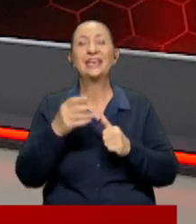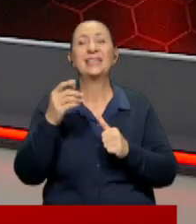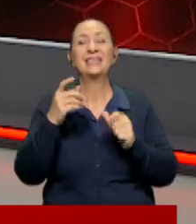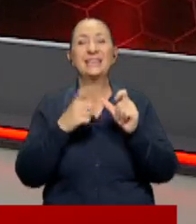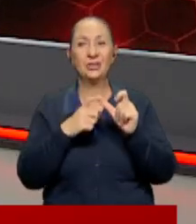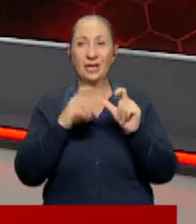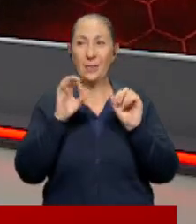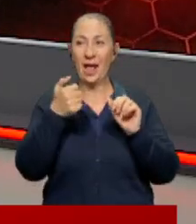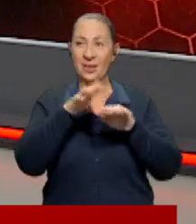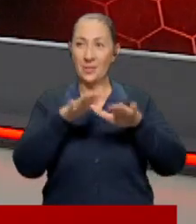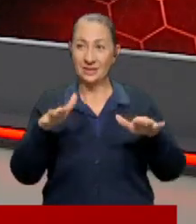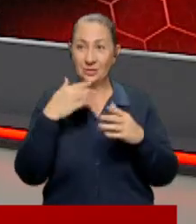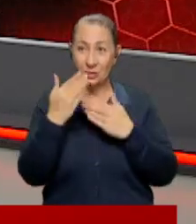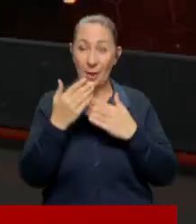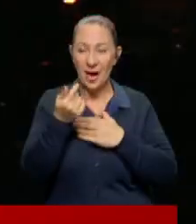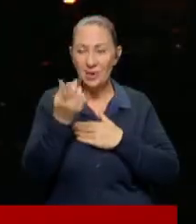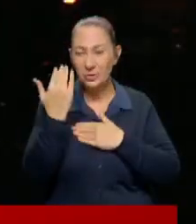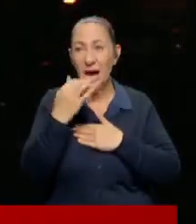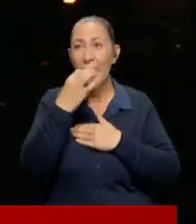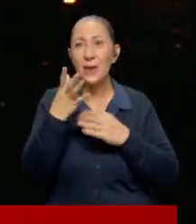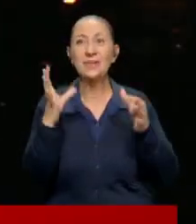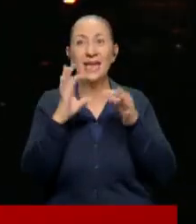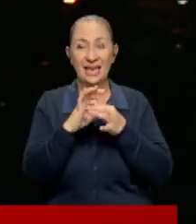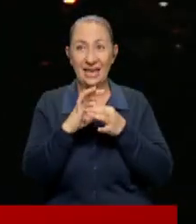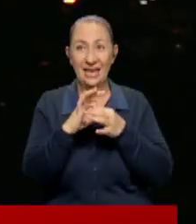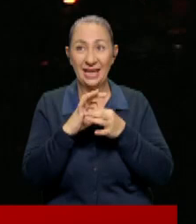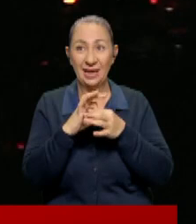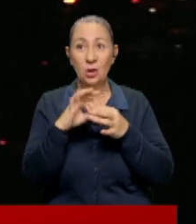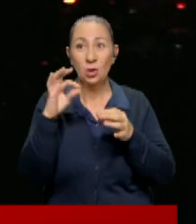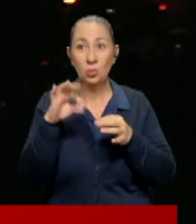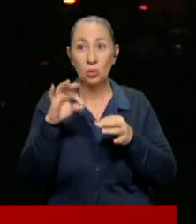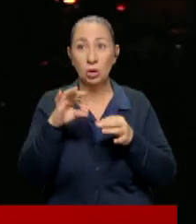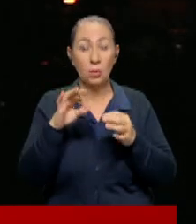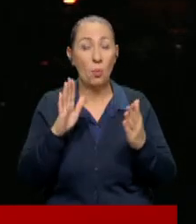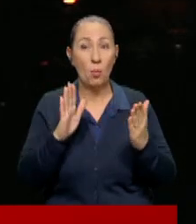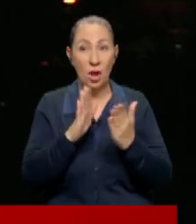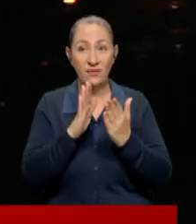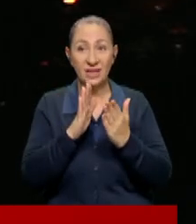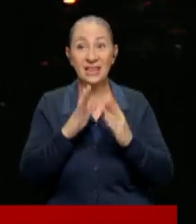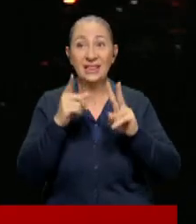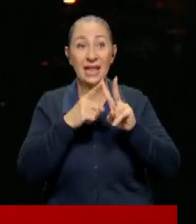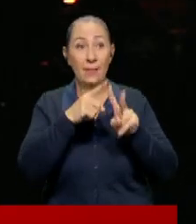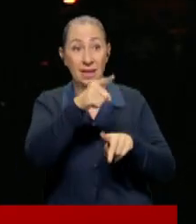Selçuk, hemen altılı masaya geçeceğim ama az önceki haberimizle ilgili bugün muhalefet